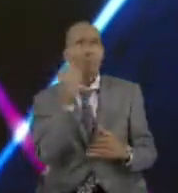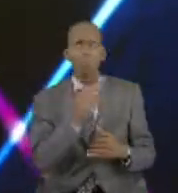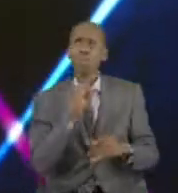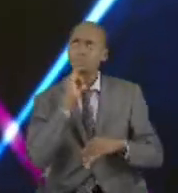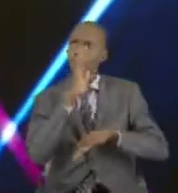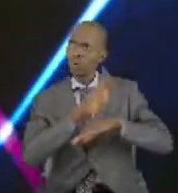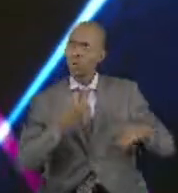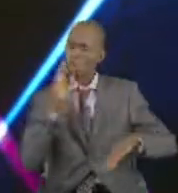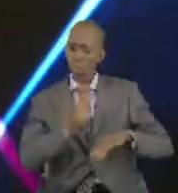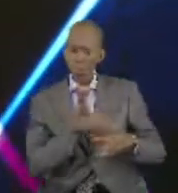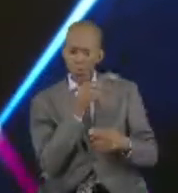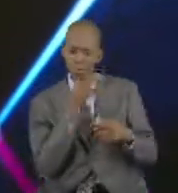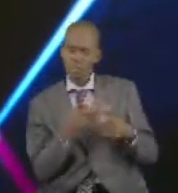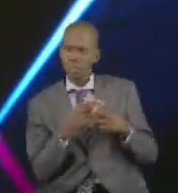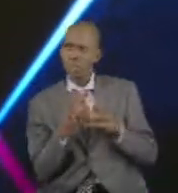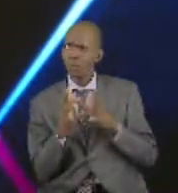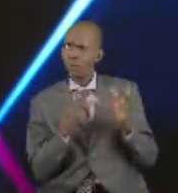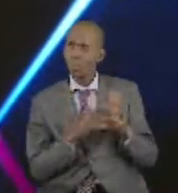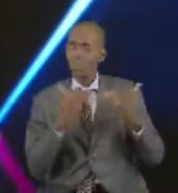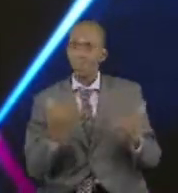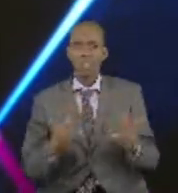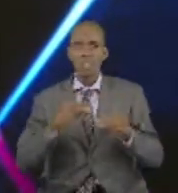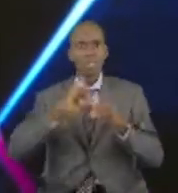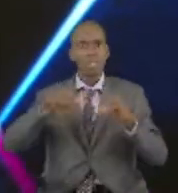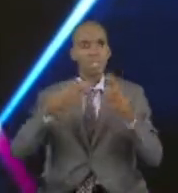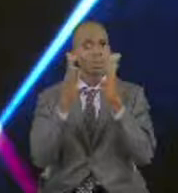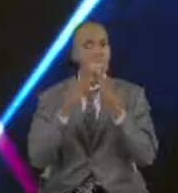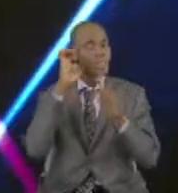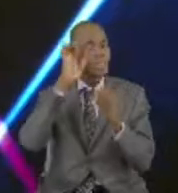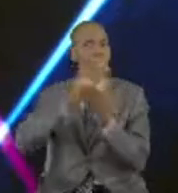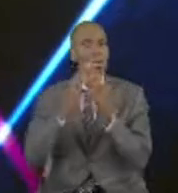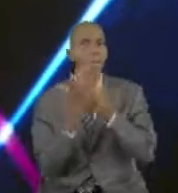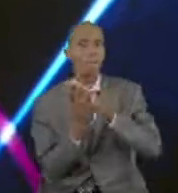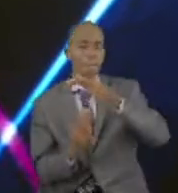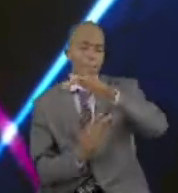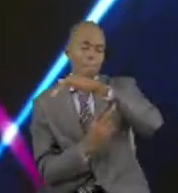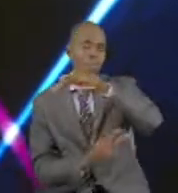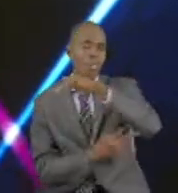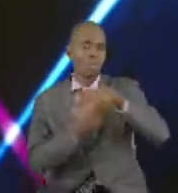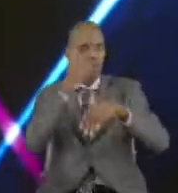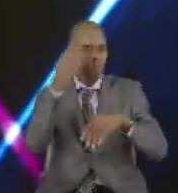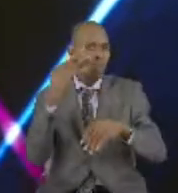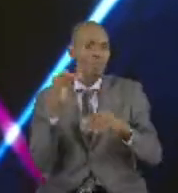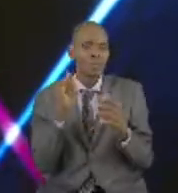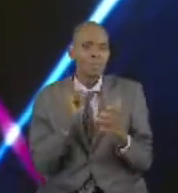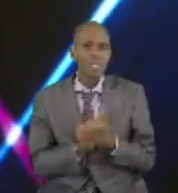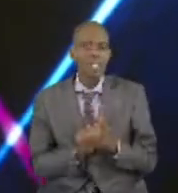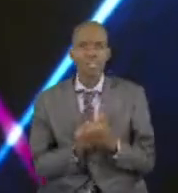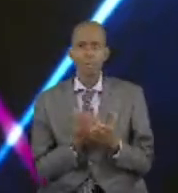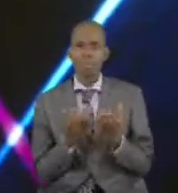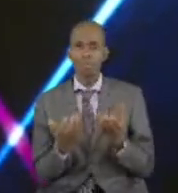nom? Et n'est-il pas venu ici pour les amener liés devant les